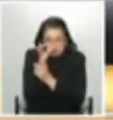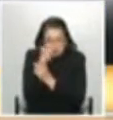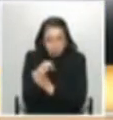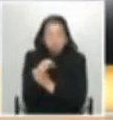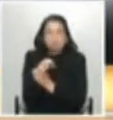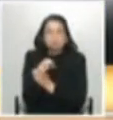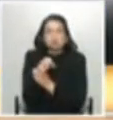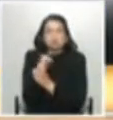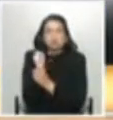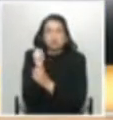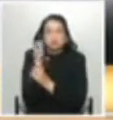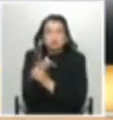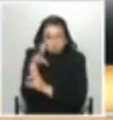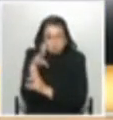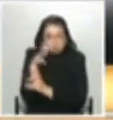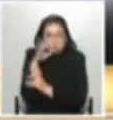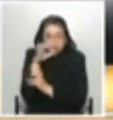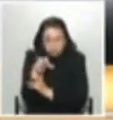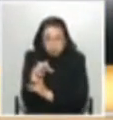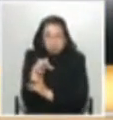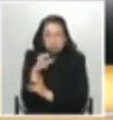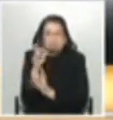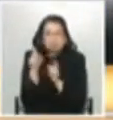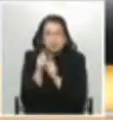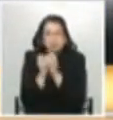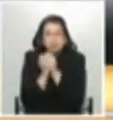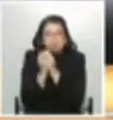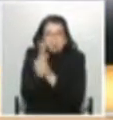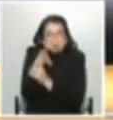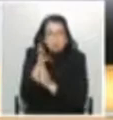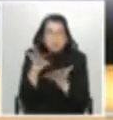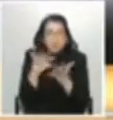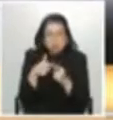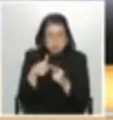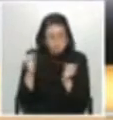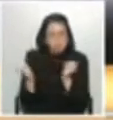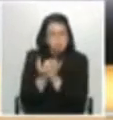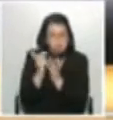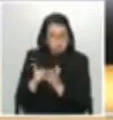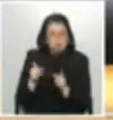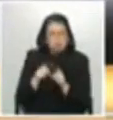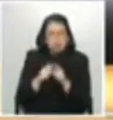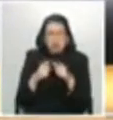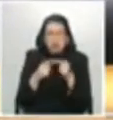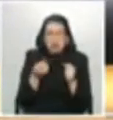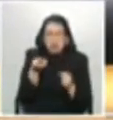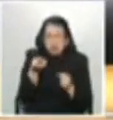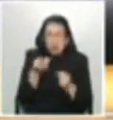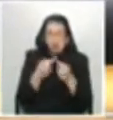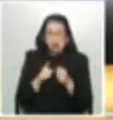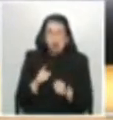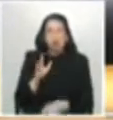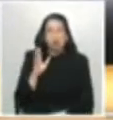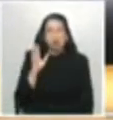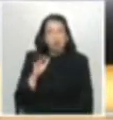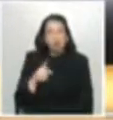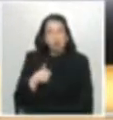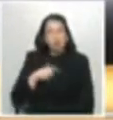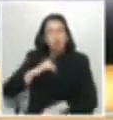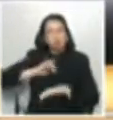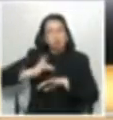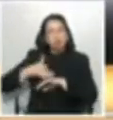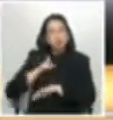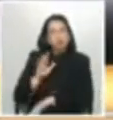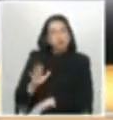ท้องเนี่ยนะครับอันนี้เสียหายตามริมถนนนะครับเรื่องนี้เนี่ยกรมทางหลวงต้องใส่ใจทางหลวงชนบทต้องใส่ใจอี